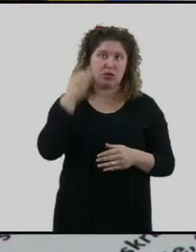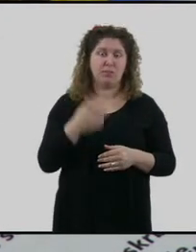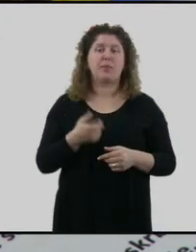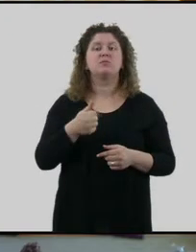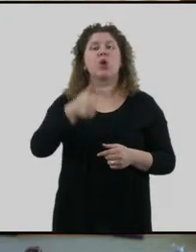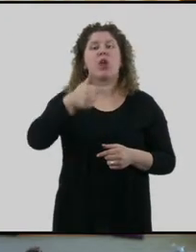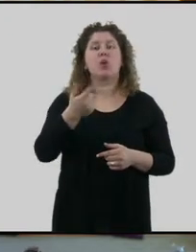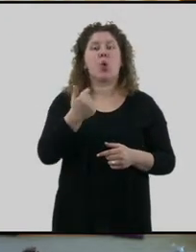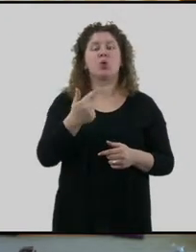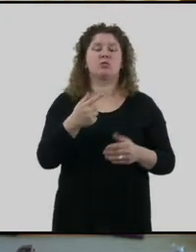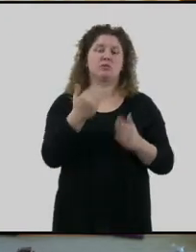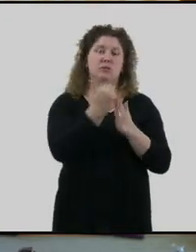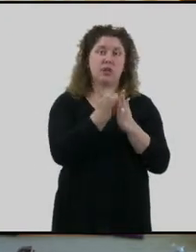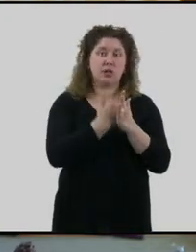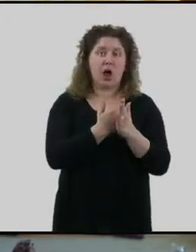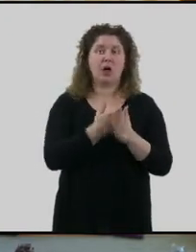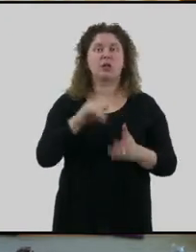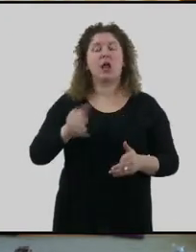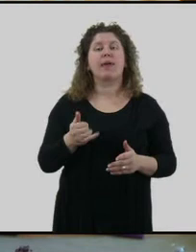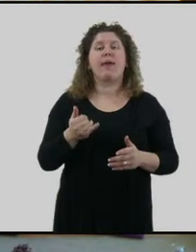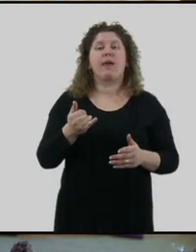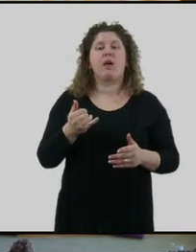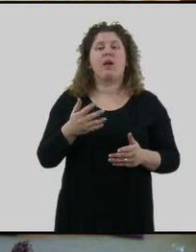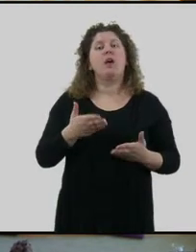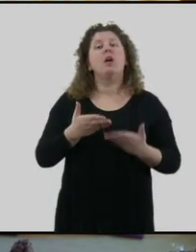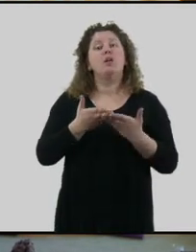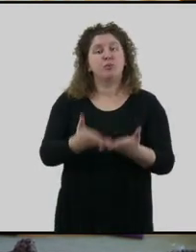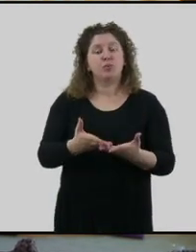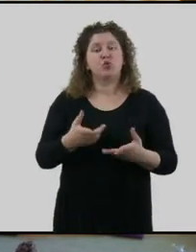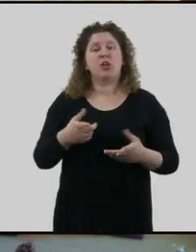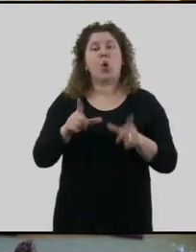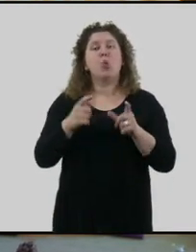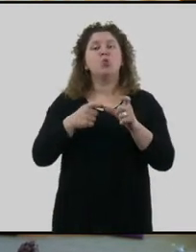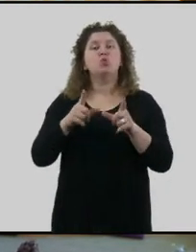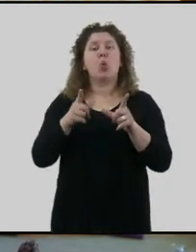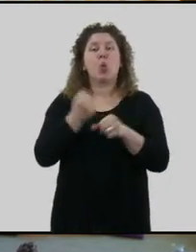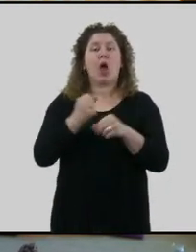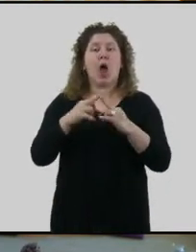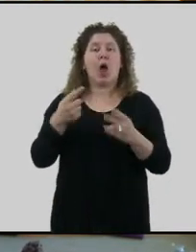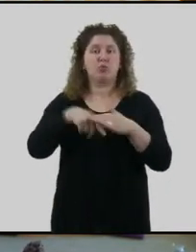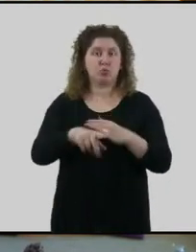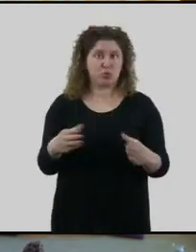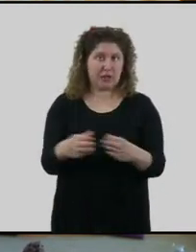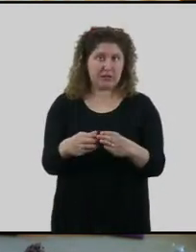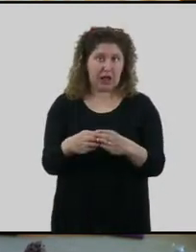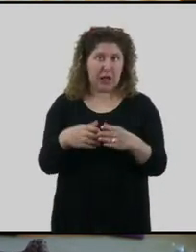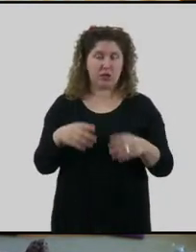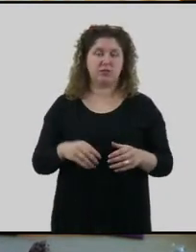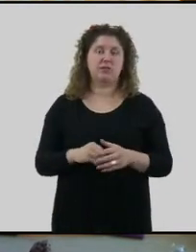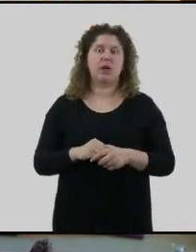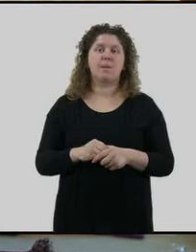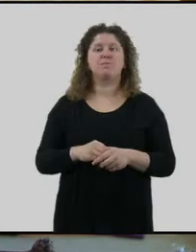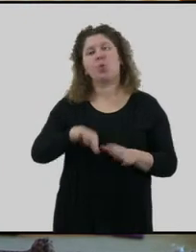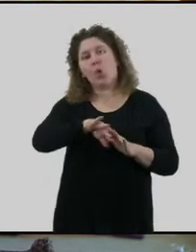smo tako, jedan od standarda koji uvodimo je pružanje usluga u zajednici. Na osnovu